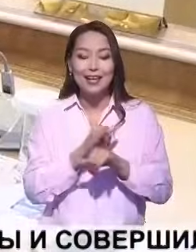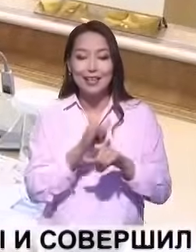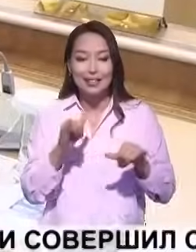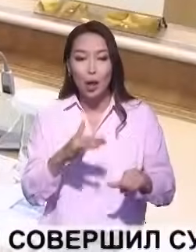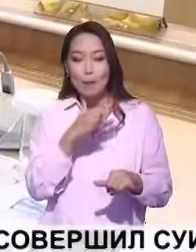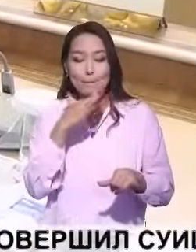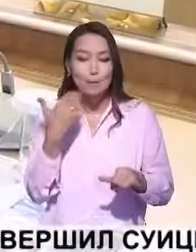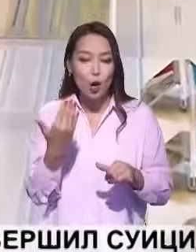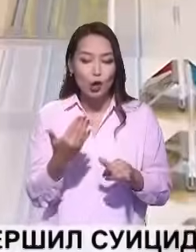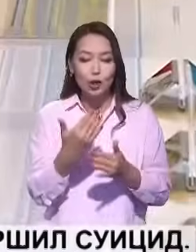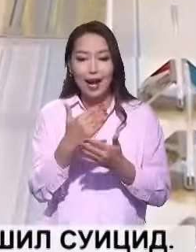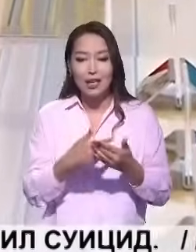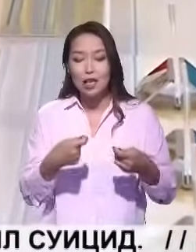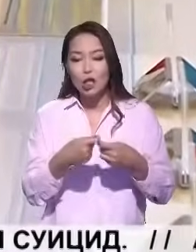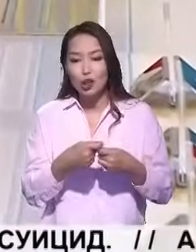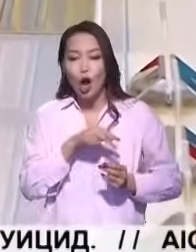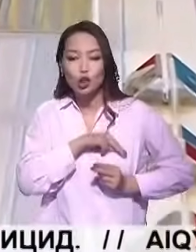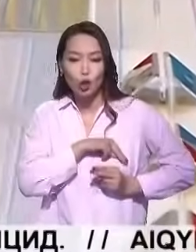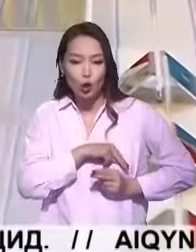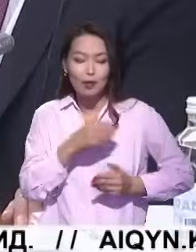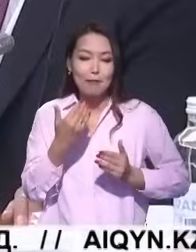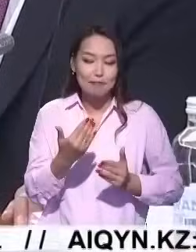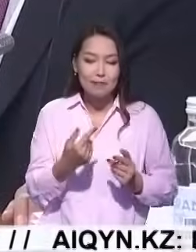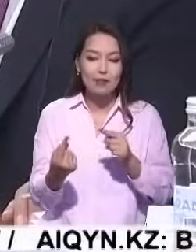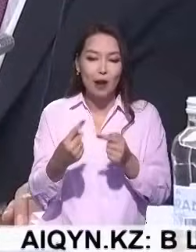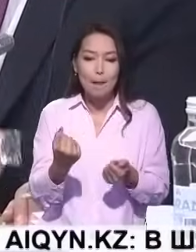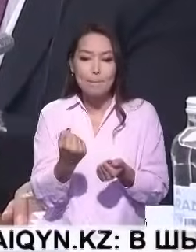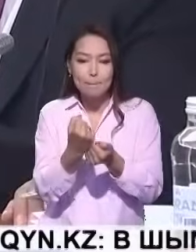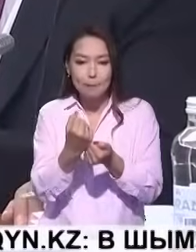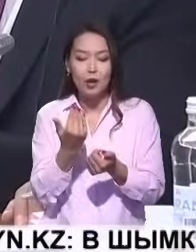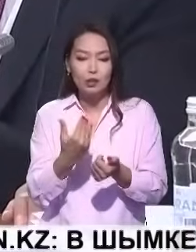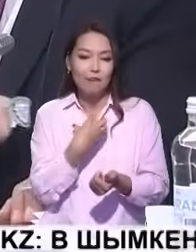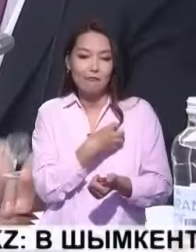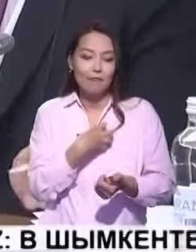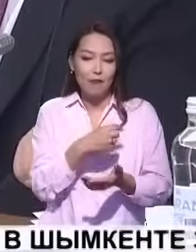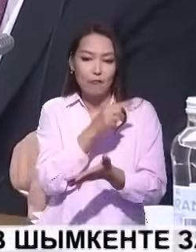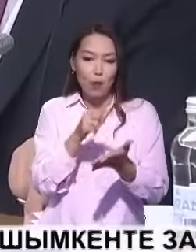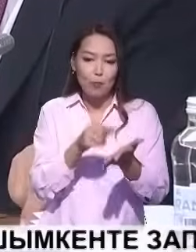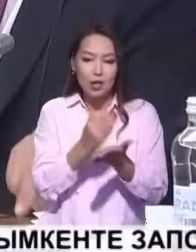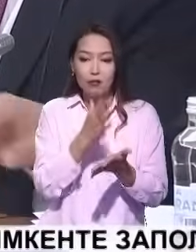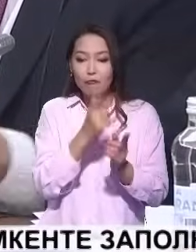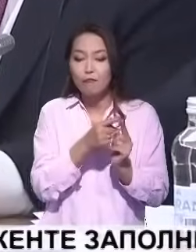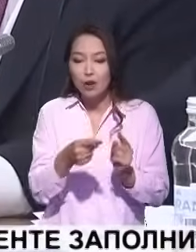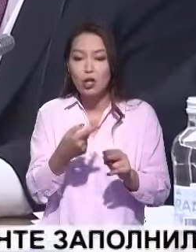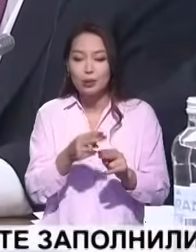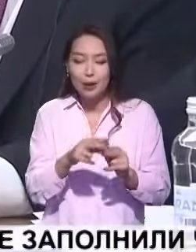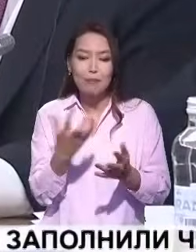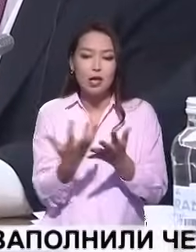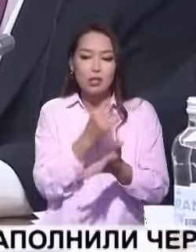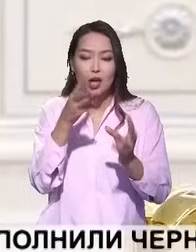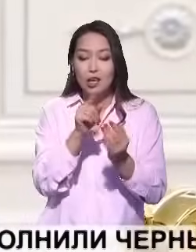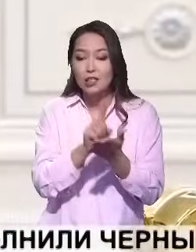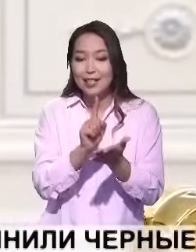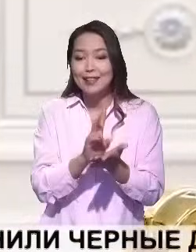многогранного сотрудничества, наша приверженность взаимной поддержке друг друга по ключевым вопросам и наша уверенность в достижении задач